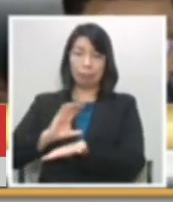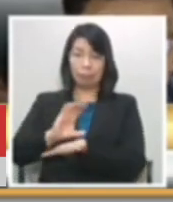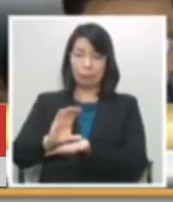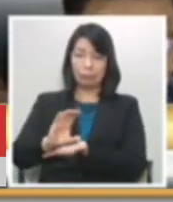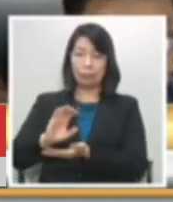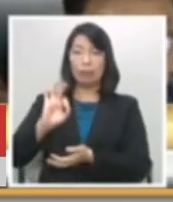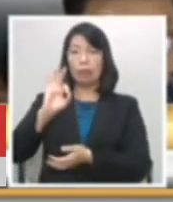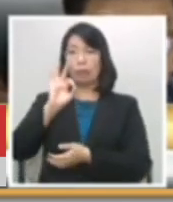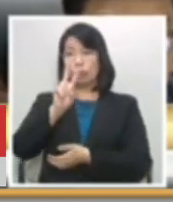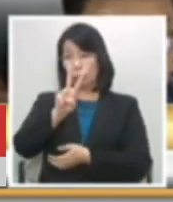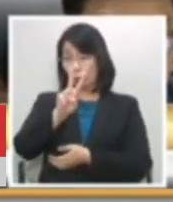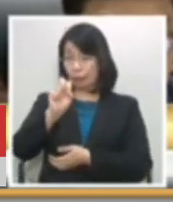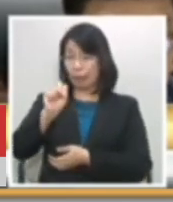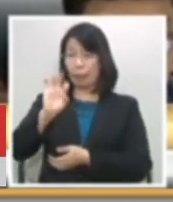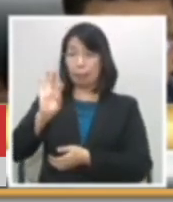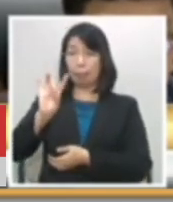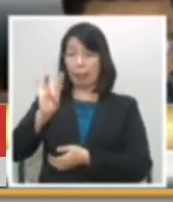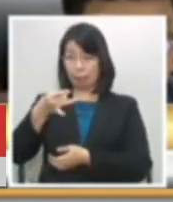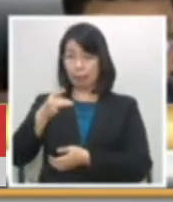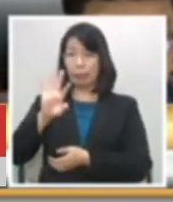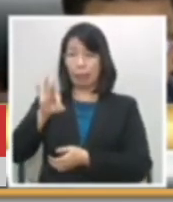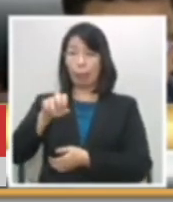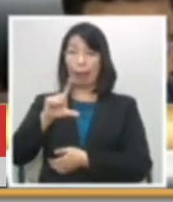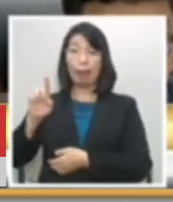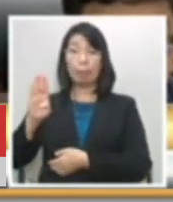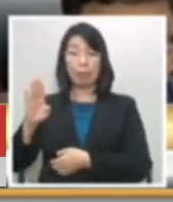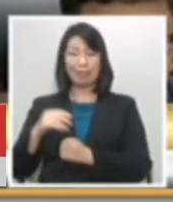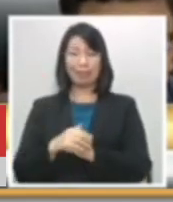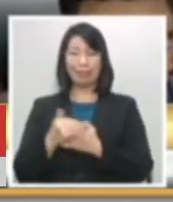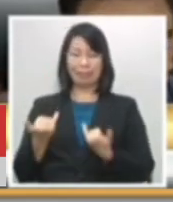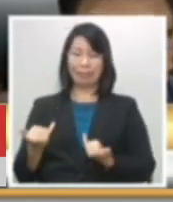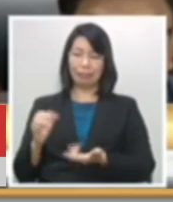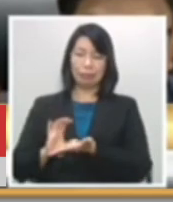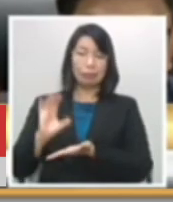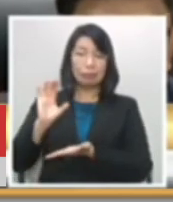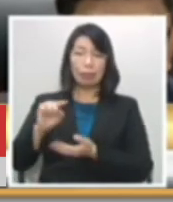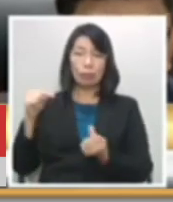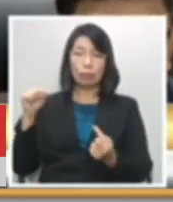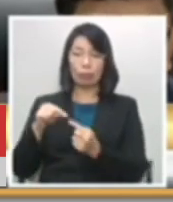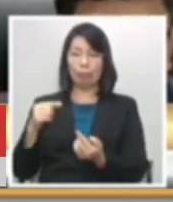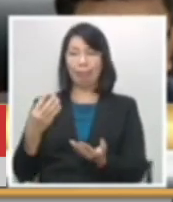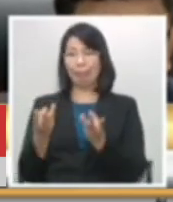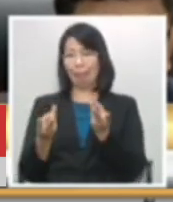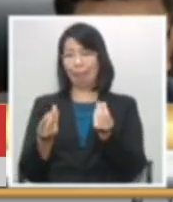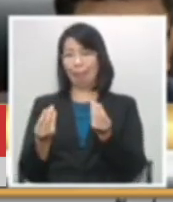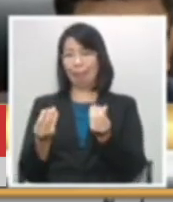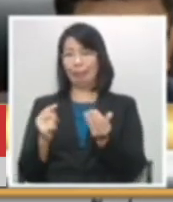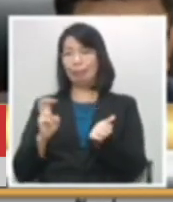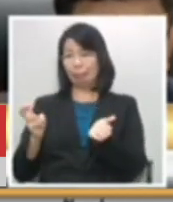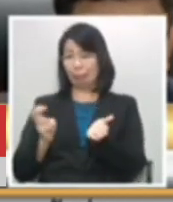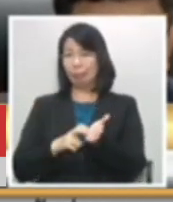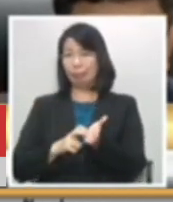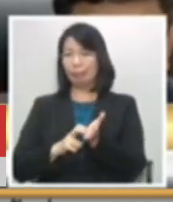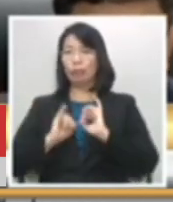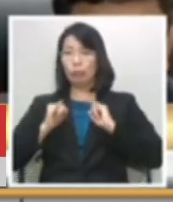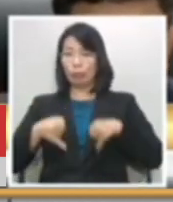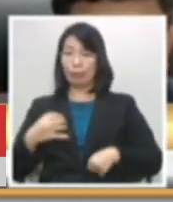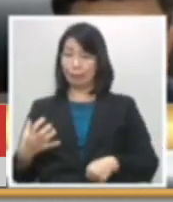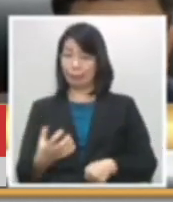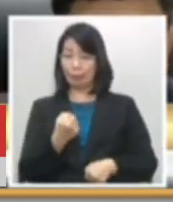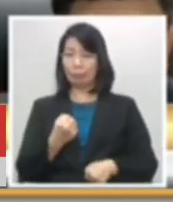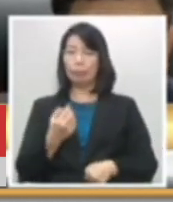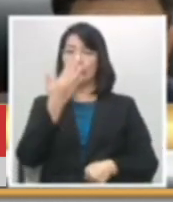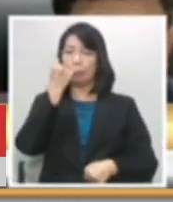289,000 ล้านบาทในเรื่องของกรรมสิทธิ์ในที่ดินที่ดินเป็นหัวใจสำคัญของคนทุกอา